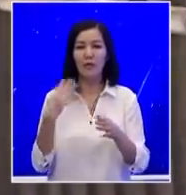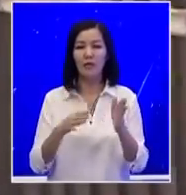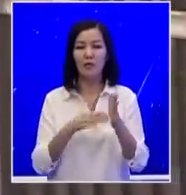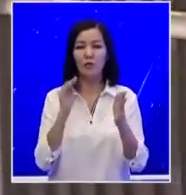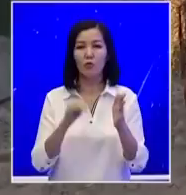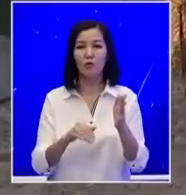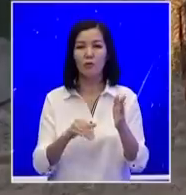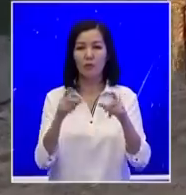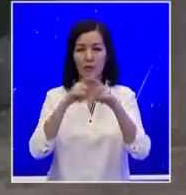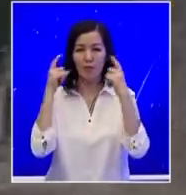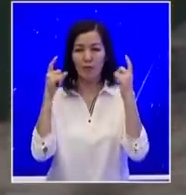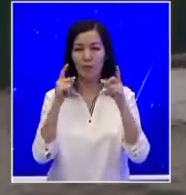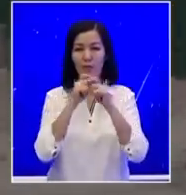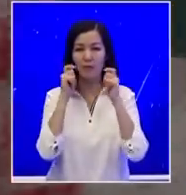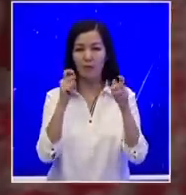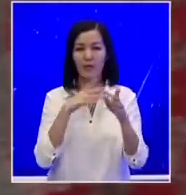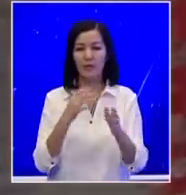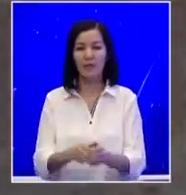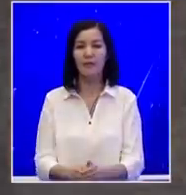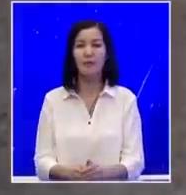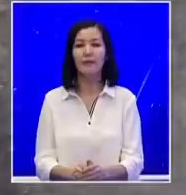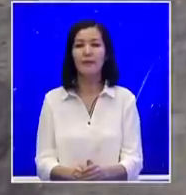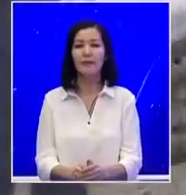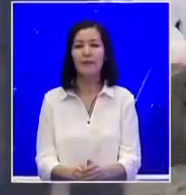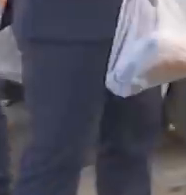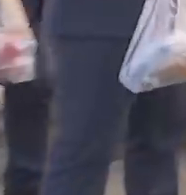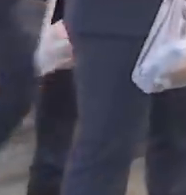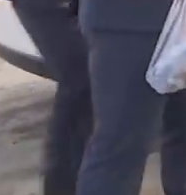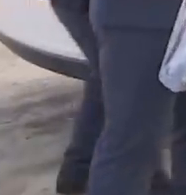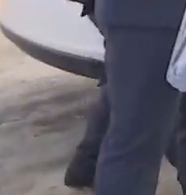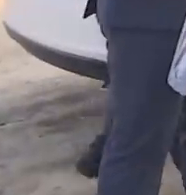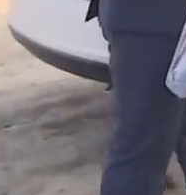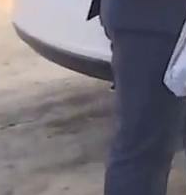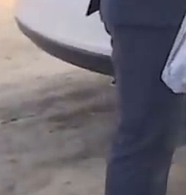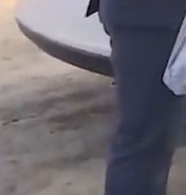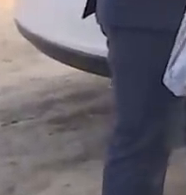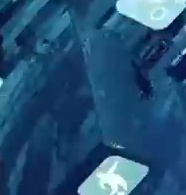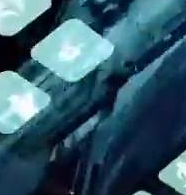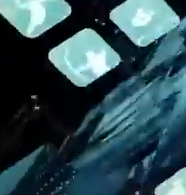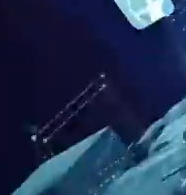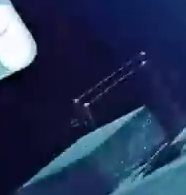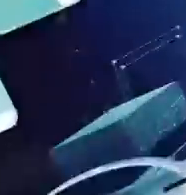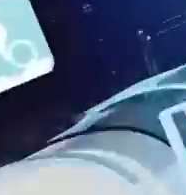49000 бетперде таратқан. Әмина Құдайберген, Әсет Дүйсенбек, Жетісу арнасы.